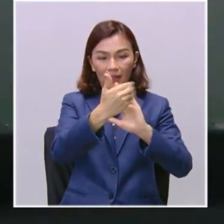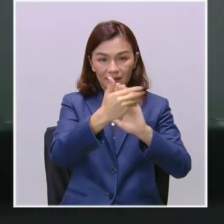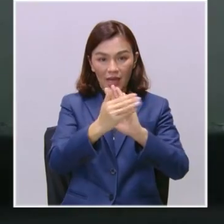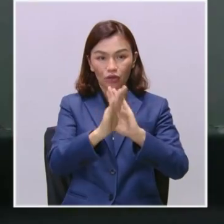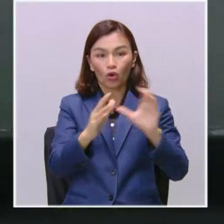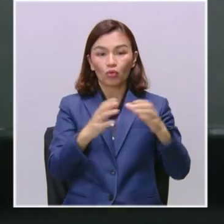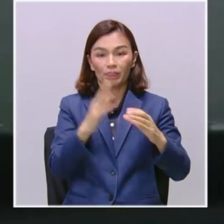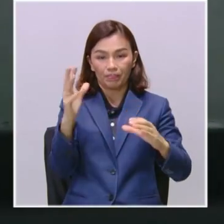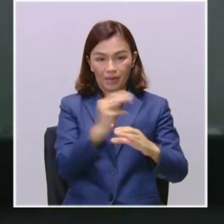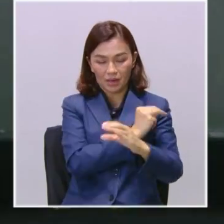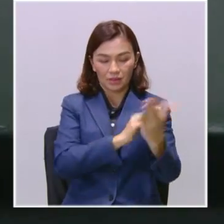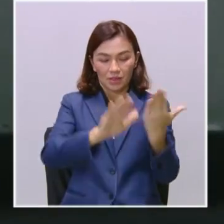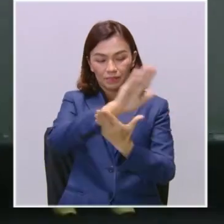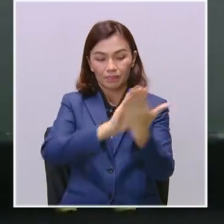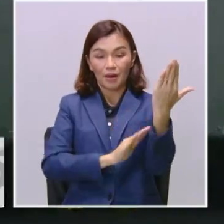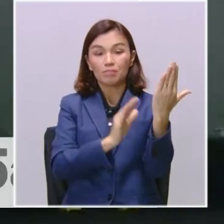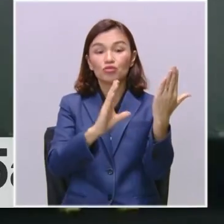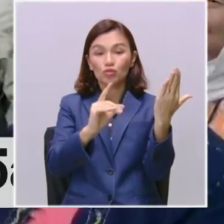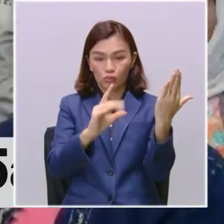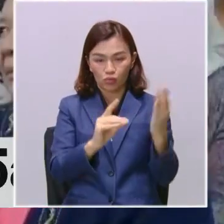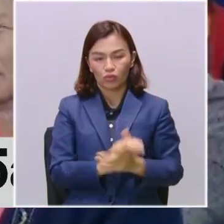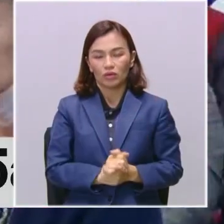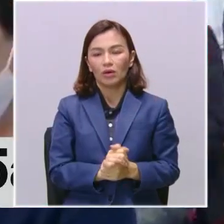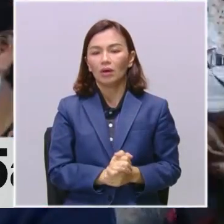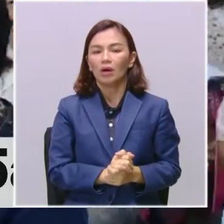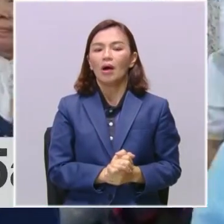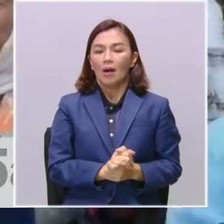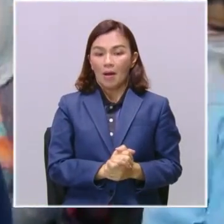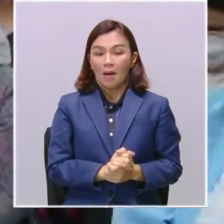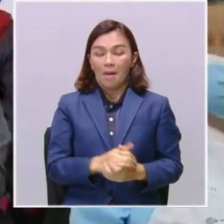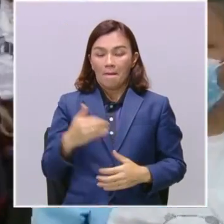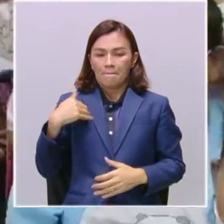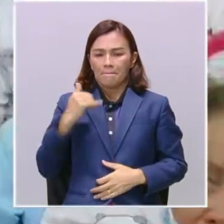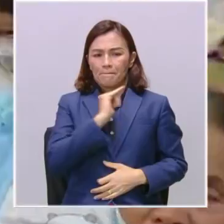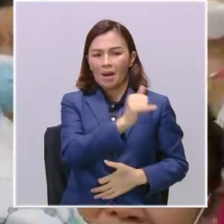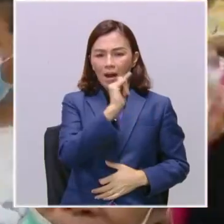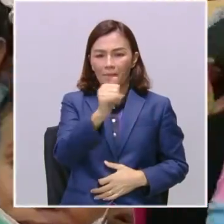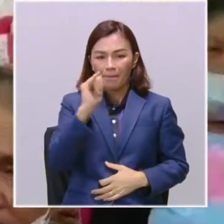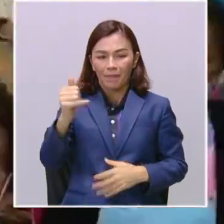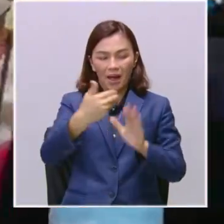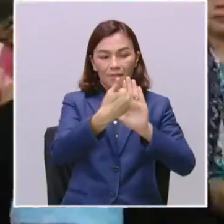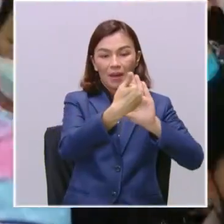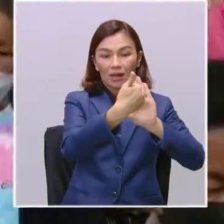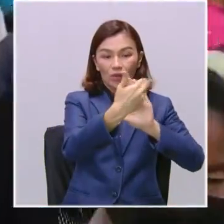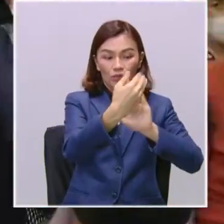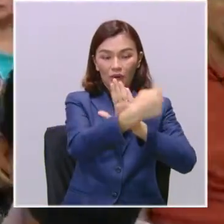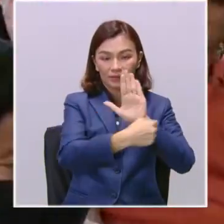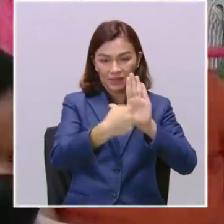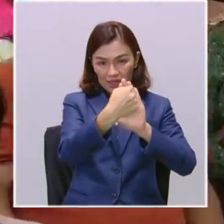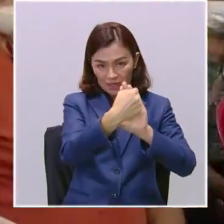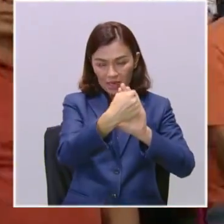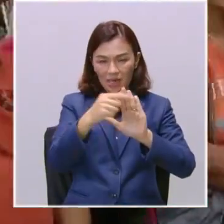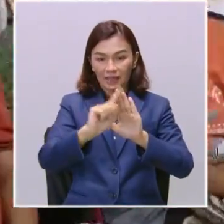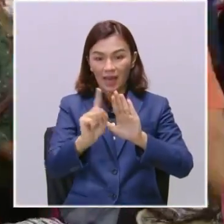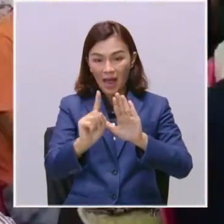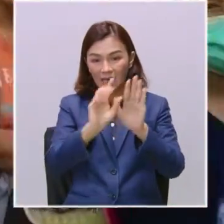คชาติไทยพัฒนานะคะเดินสายเปิดเวทีปราศัยทัวร์ว้าวไทยแลนด์ค่ะในพื้นที่ภาคตะวันออกเฉียงเหนือที่ลาน